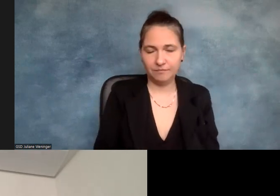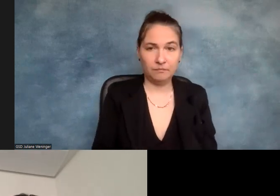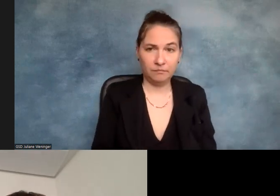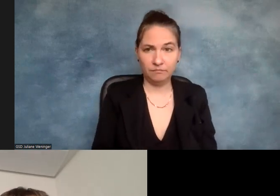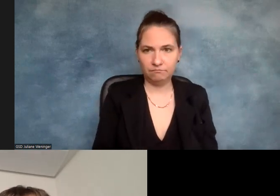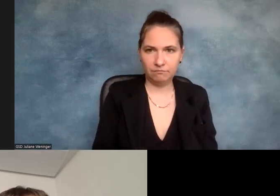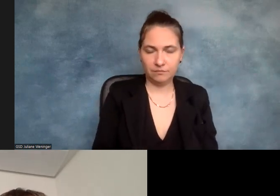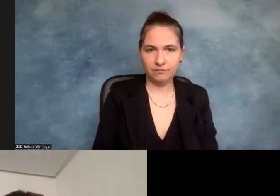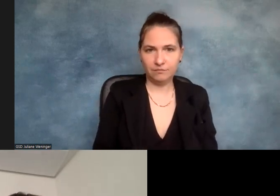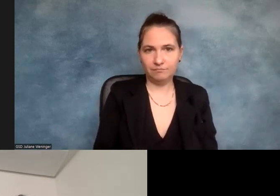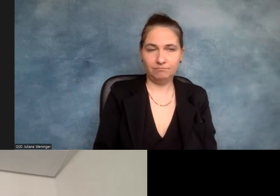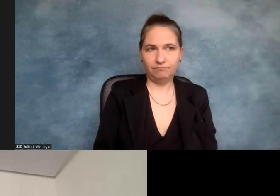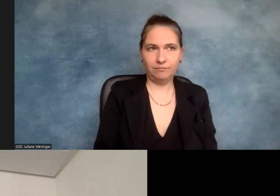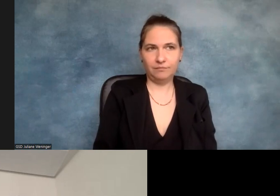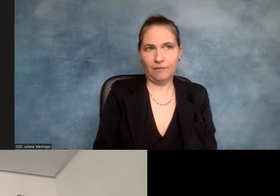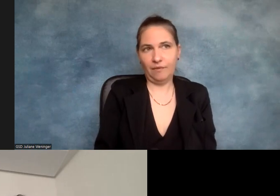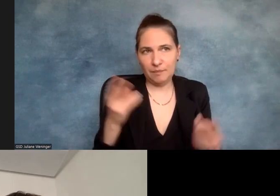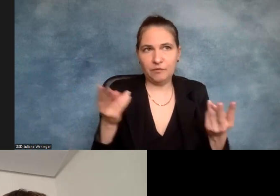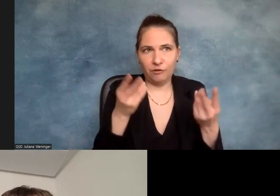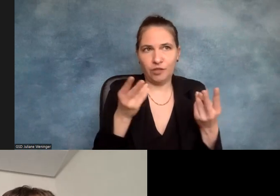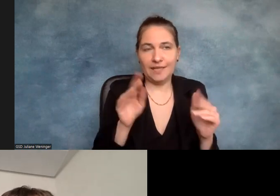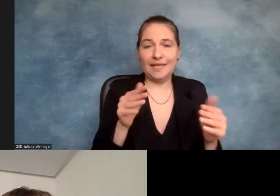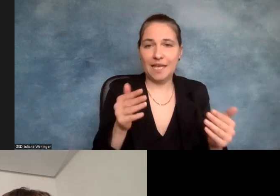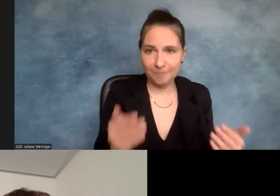Also natürlich gibt es diese Empfehlungen,